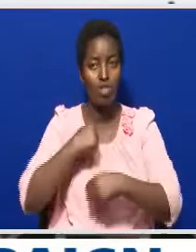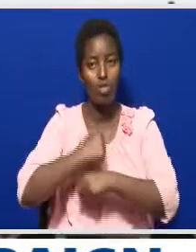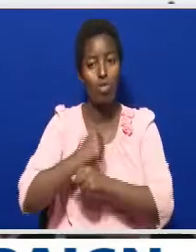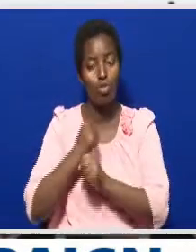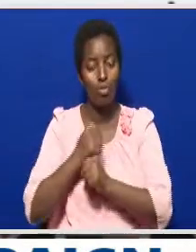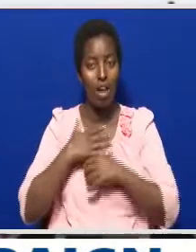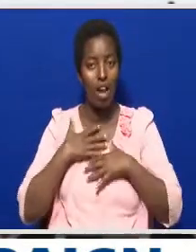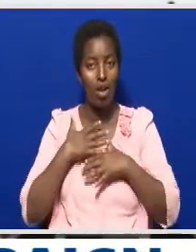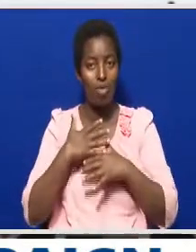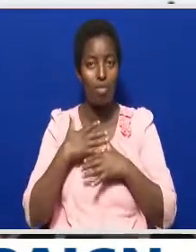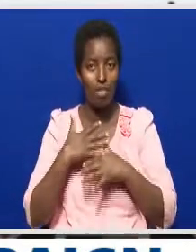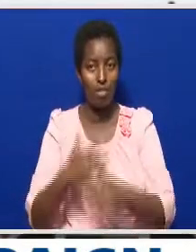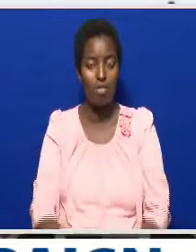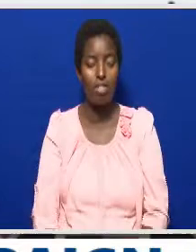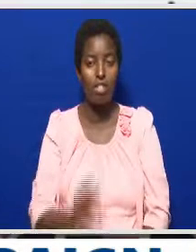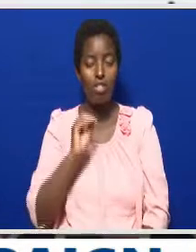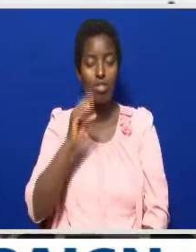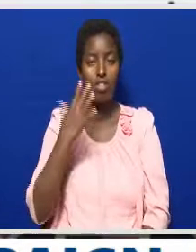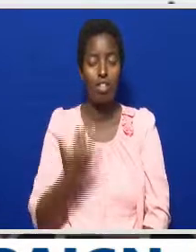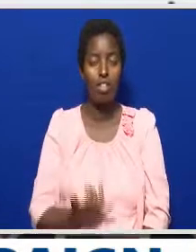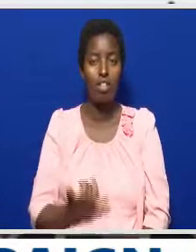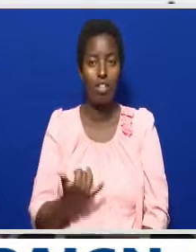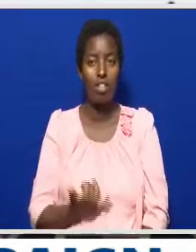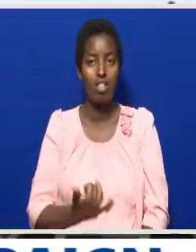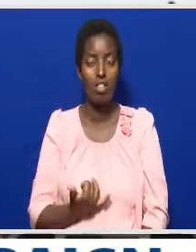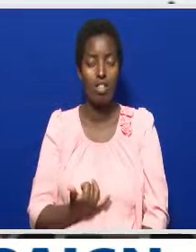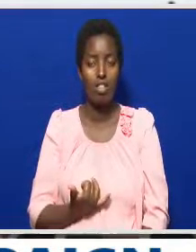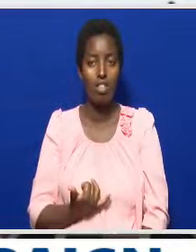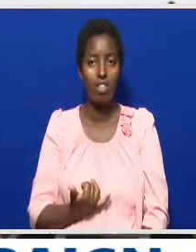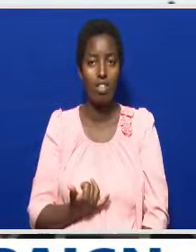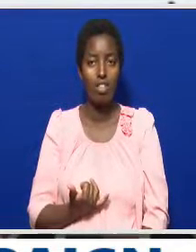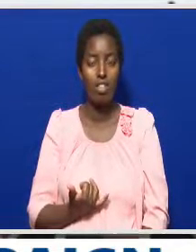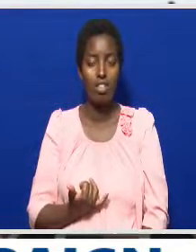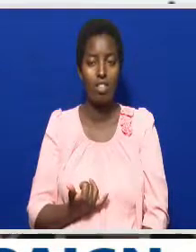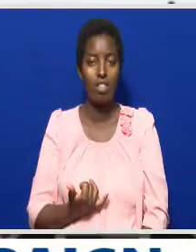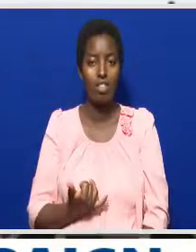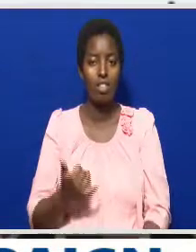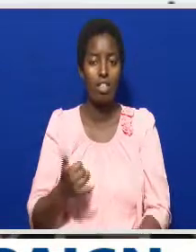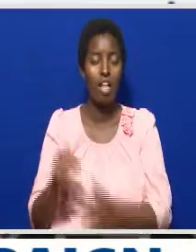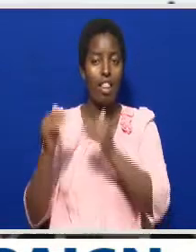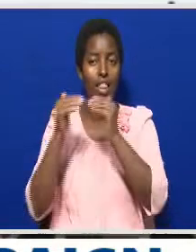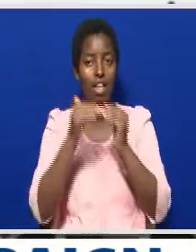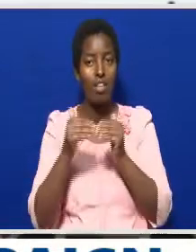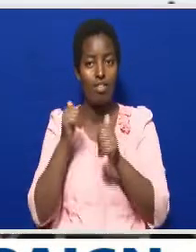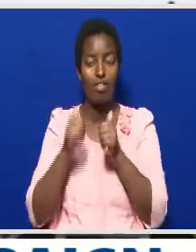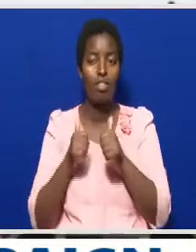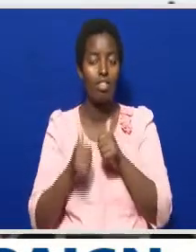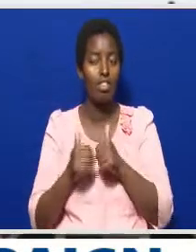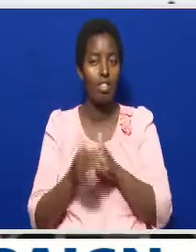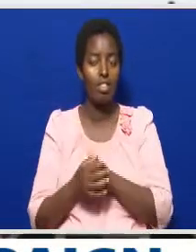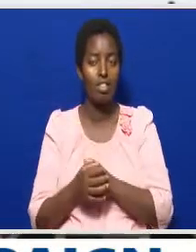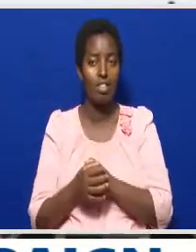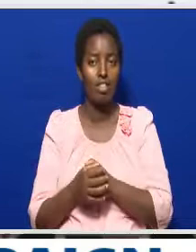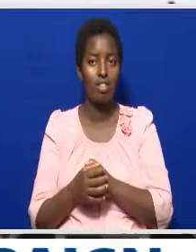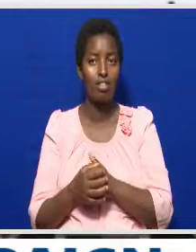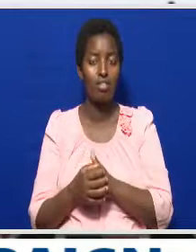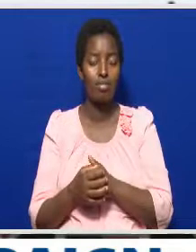kutengeneza oksijeni. So kulingana na hicho kiwango ambacho tuko nacho, tuko